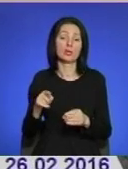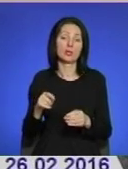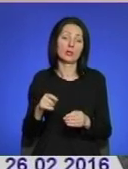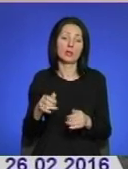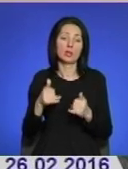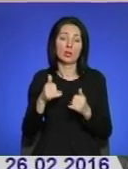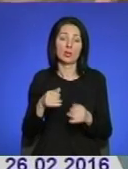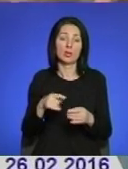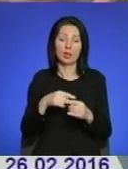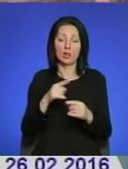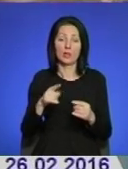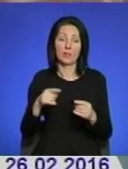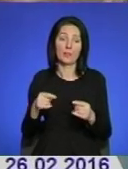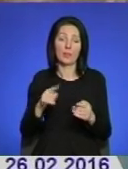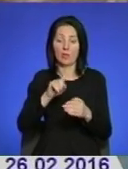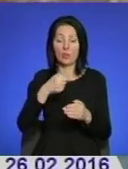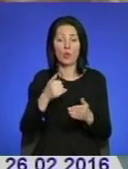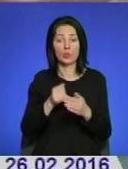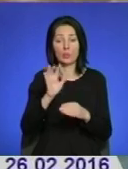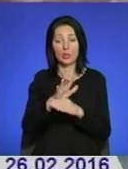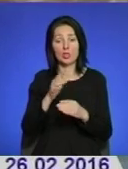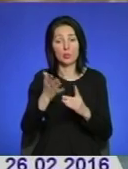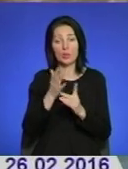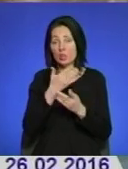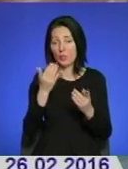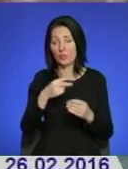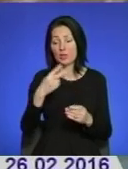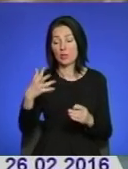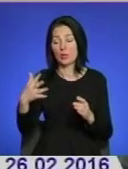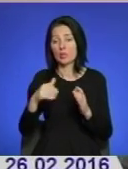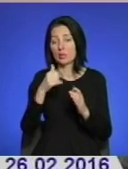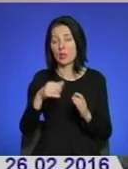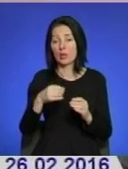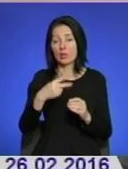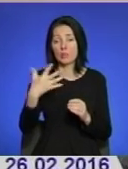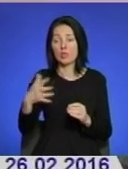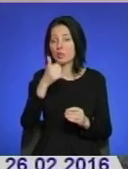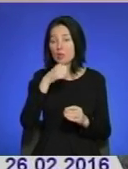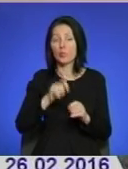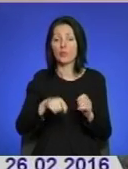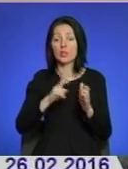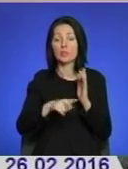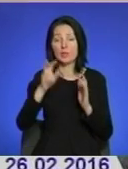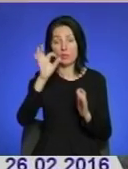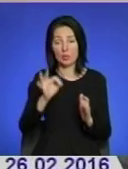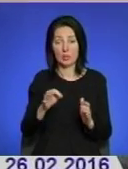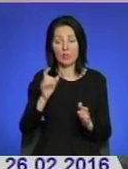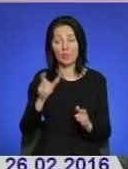призначення субсидій немає. За 2016 рік перевірили 70% осіб, яким призначили субсидії.